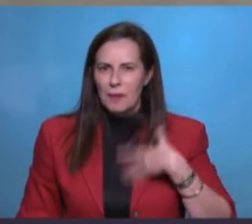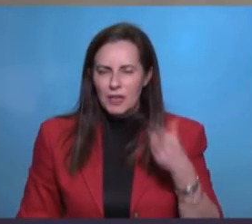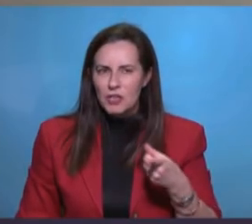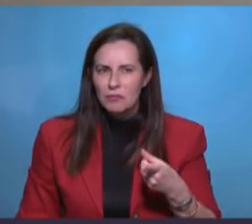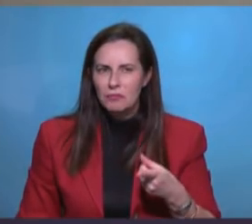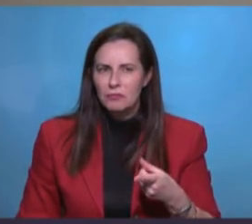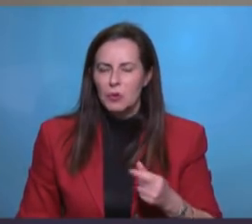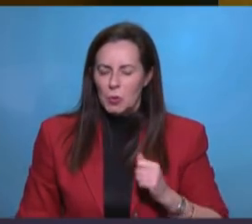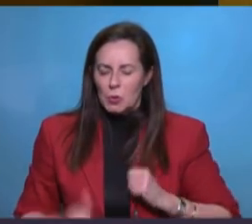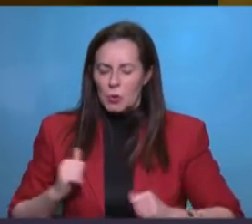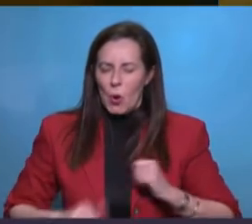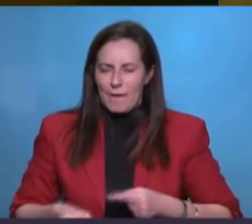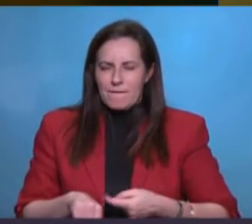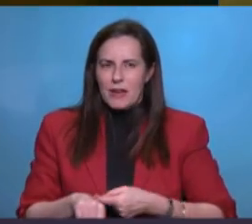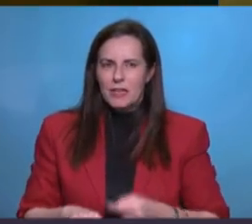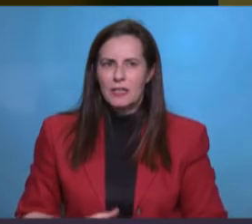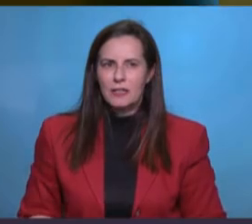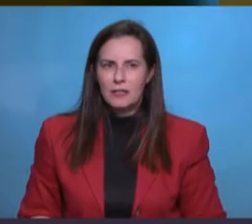מרגיש? כואב.